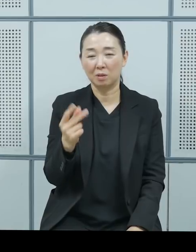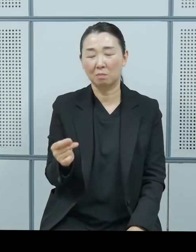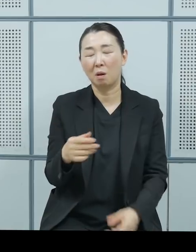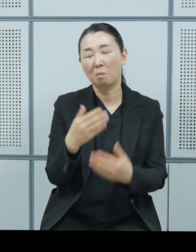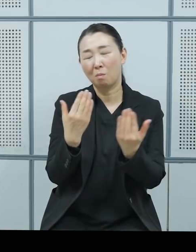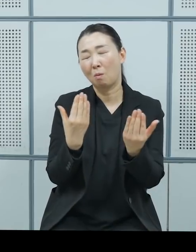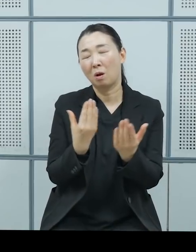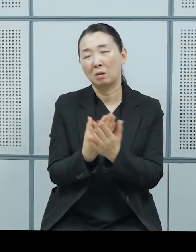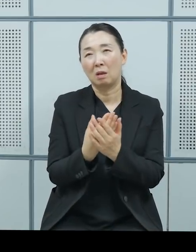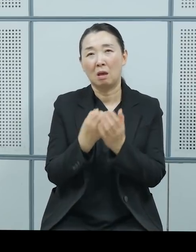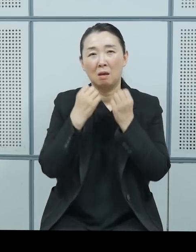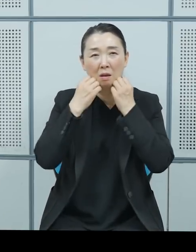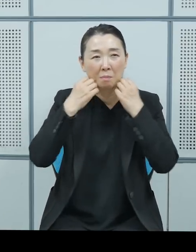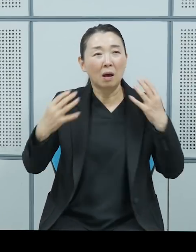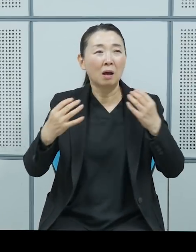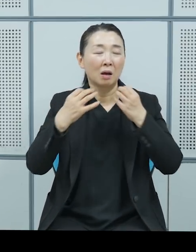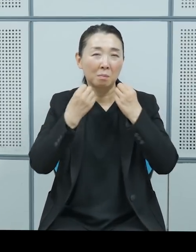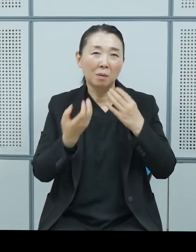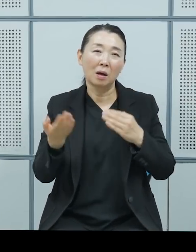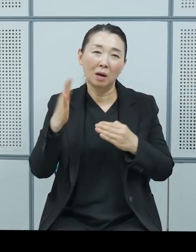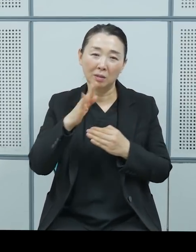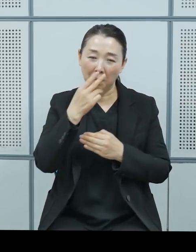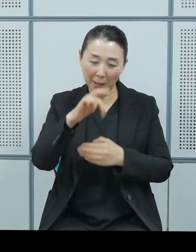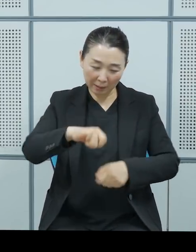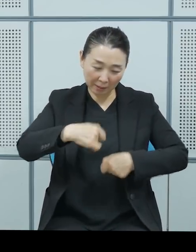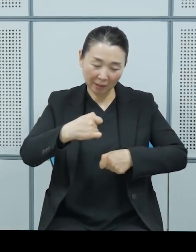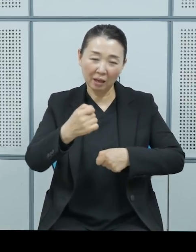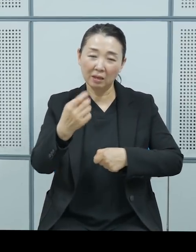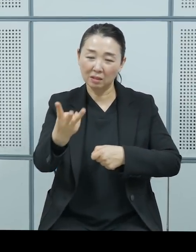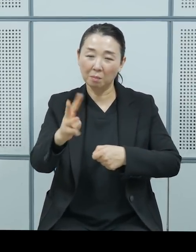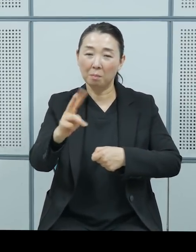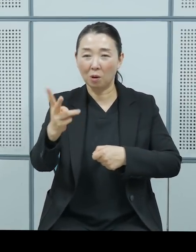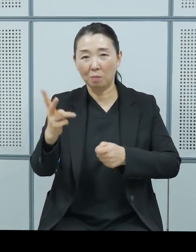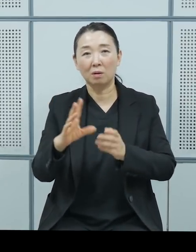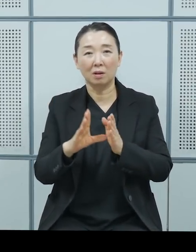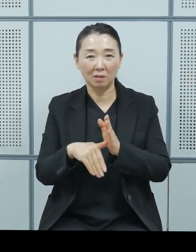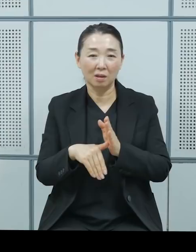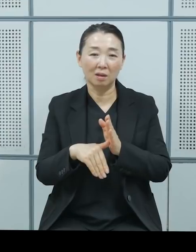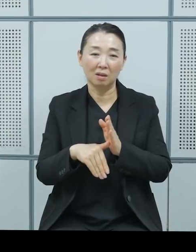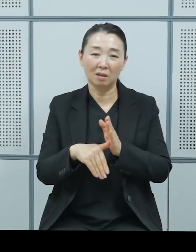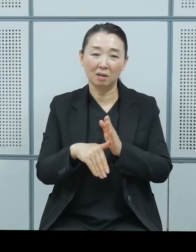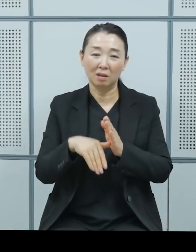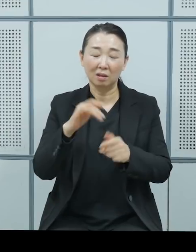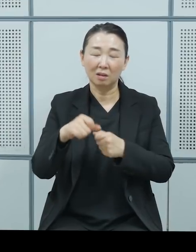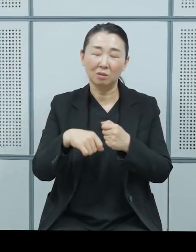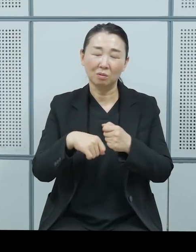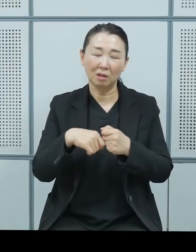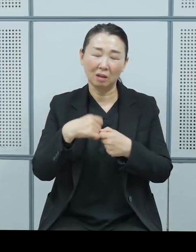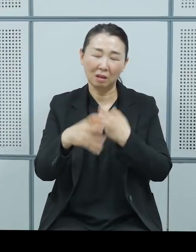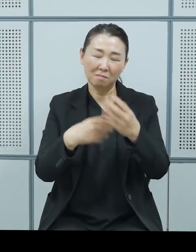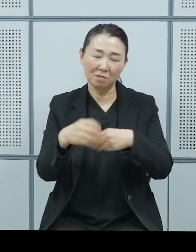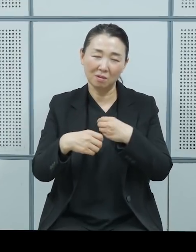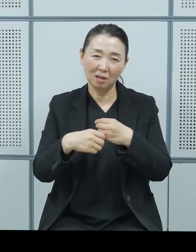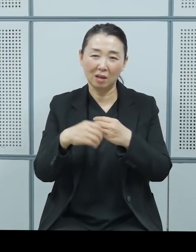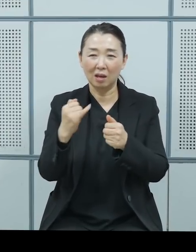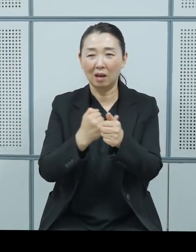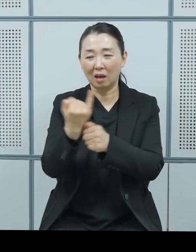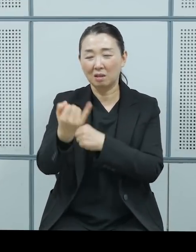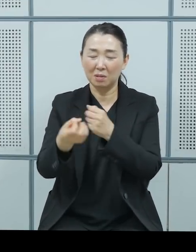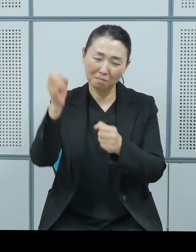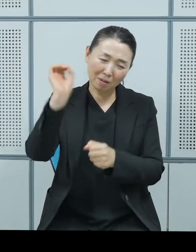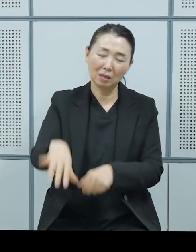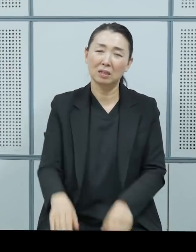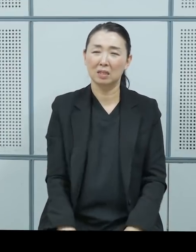다 겹쳤는데 기저귀를 한 3번째인가 갈아주다가 네. 기저귀 둘둘 말아가지고 안에 배에다 탁